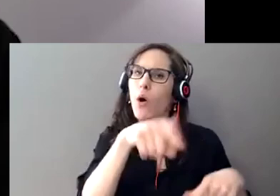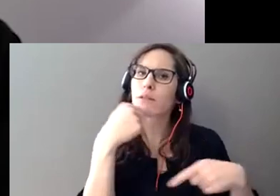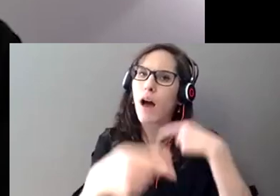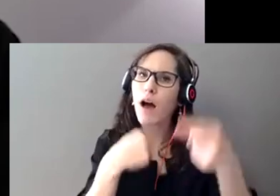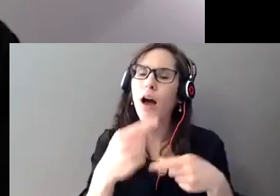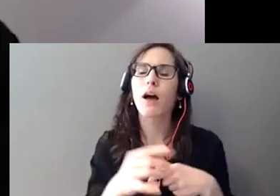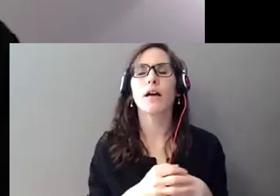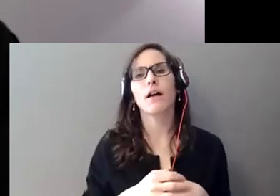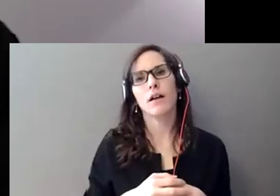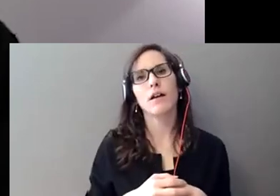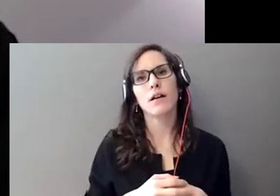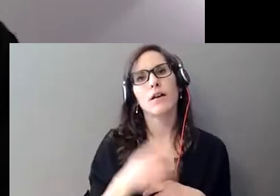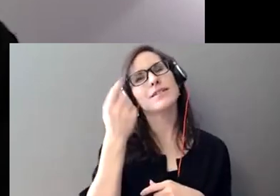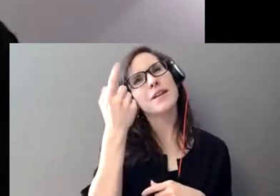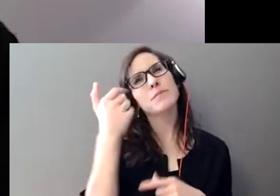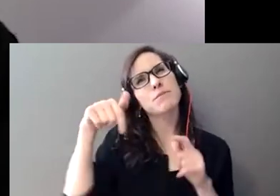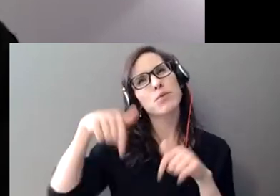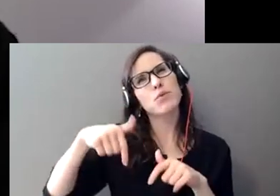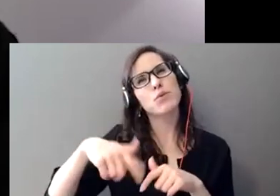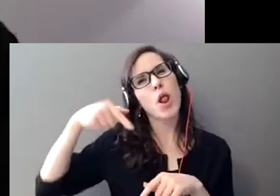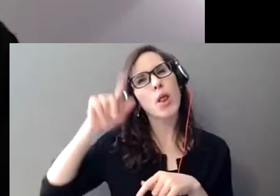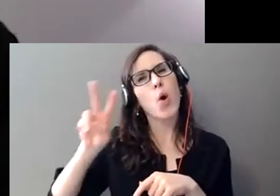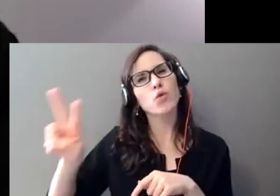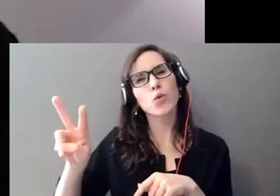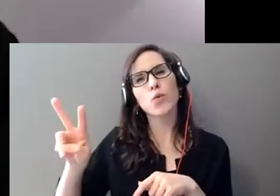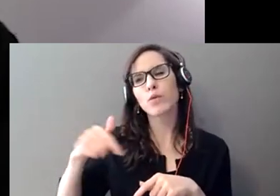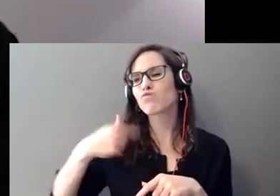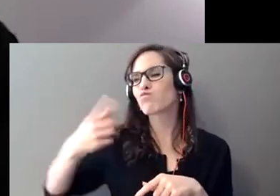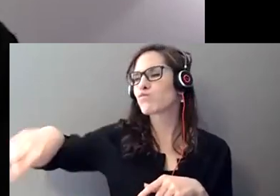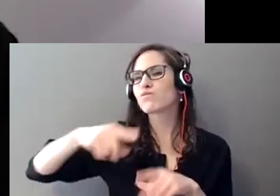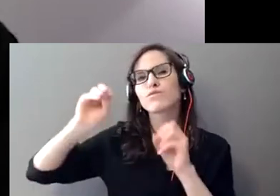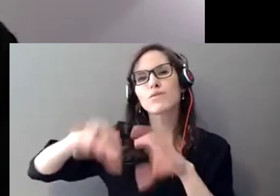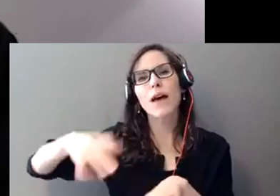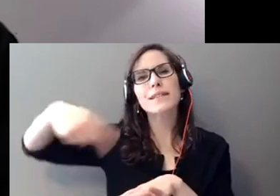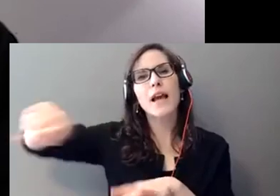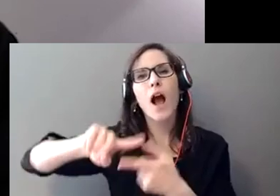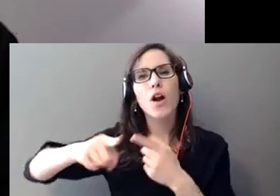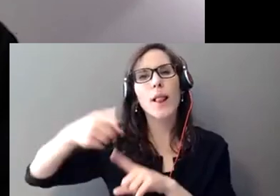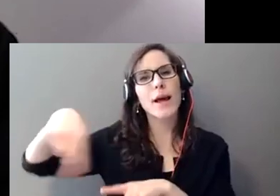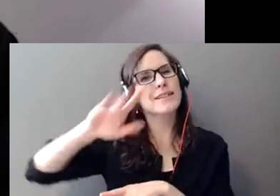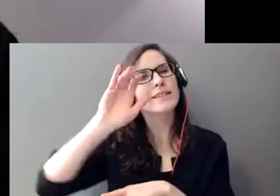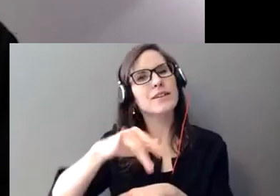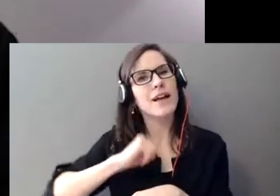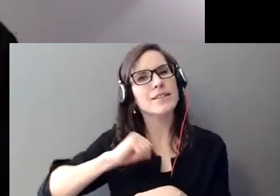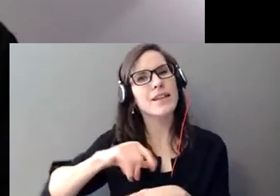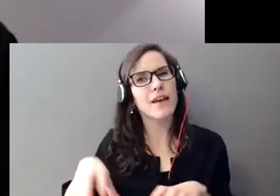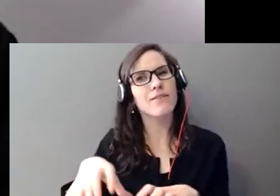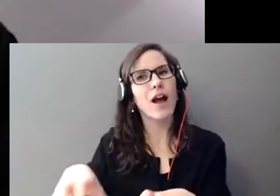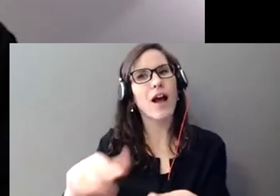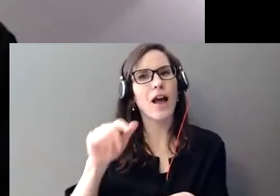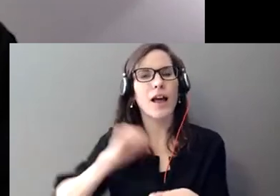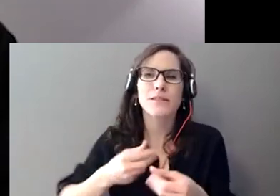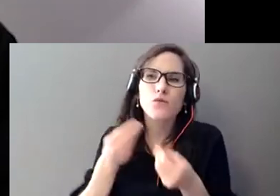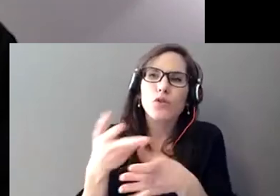c'est un peu à Lyon 2 avec les collègues enseignants ce qu'on ce qu'on essaye de faire c'est de de mettre en confiance et d